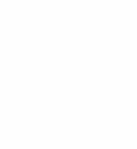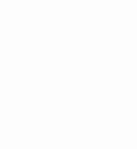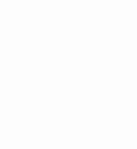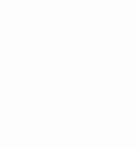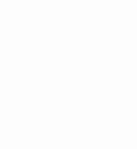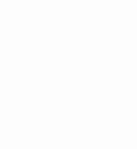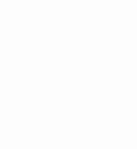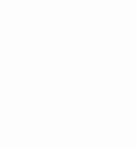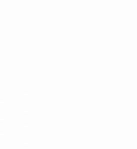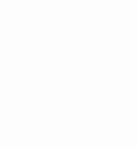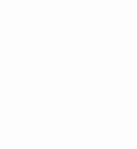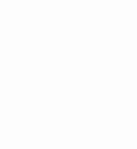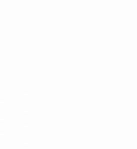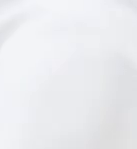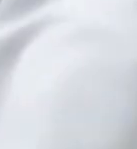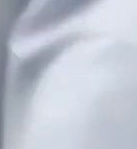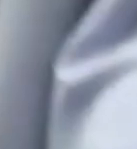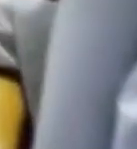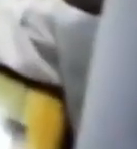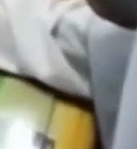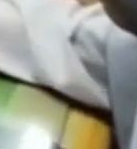TV KPM.